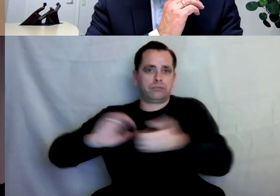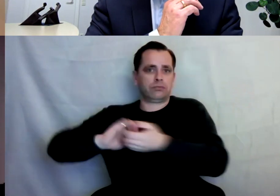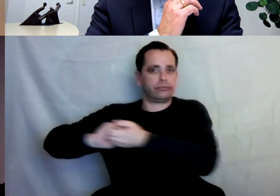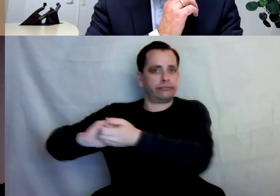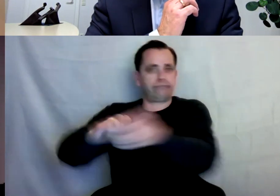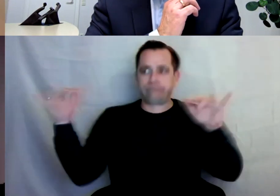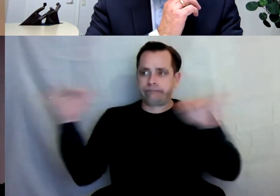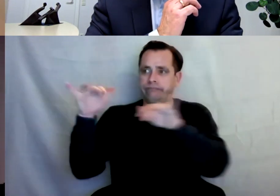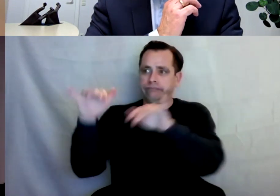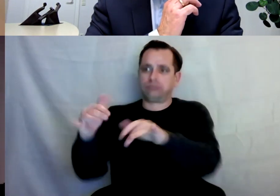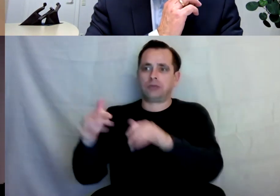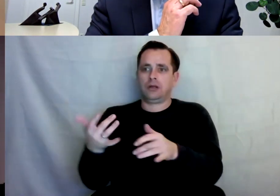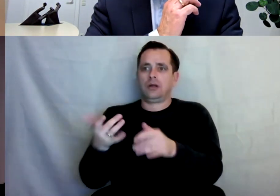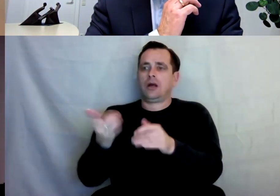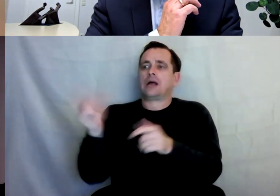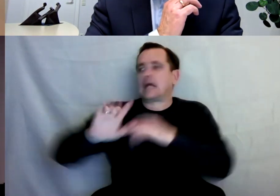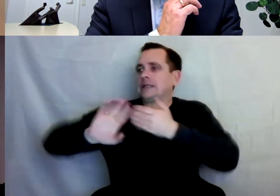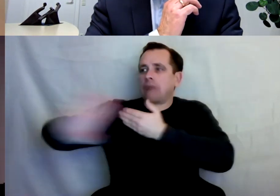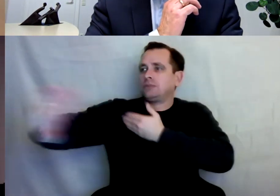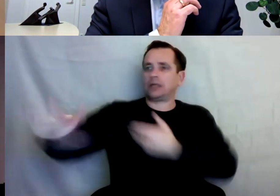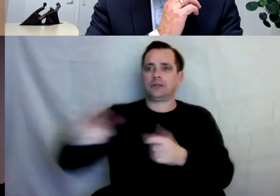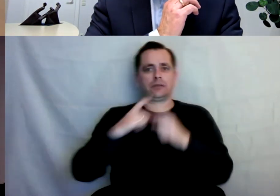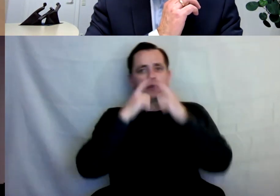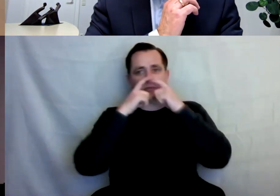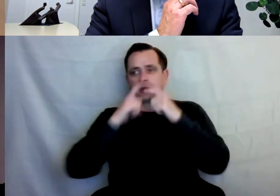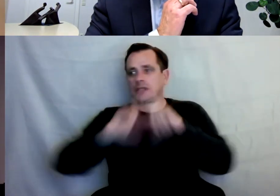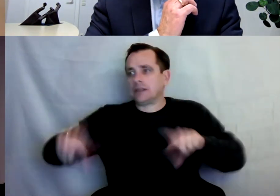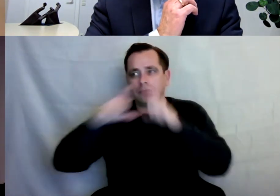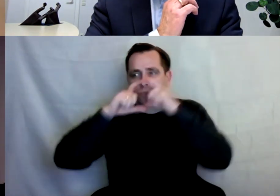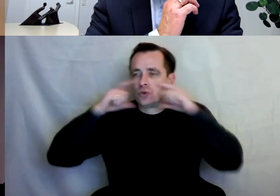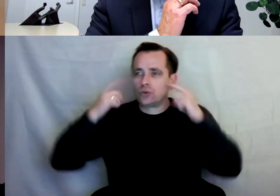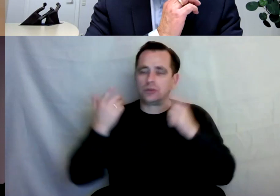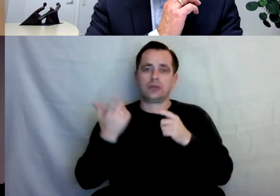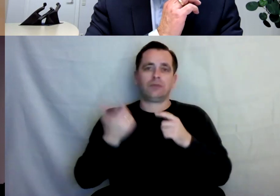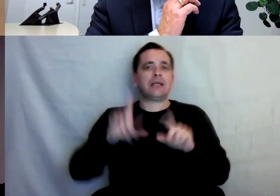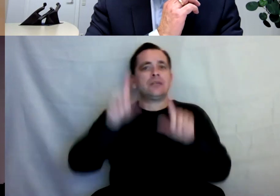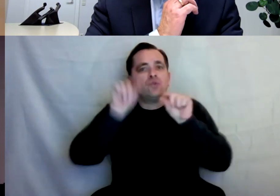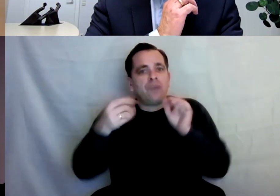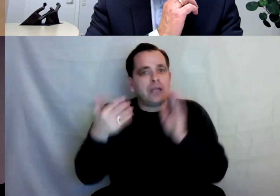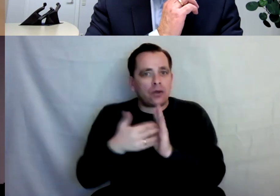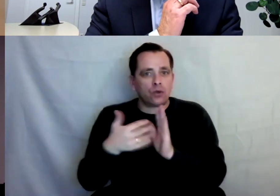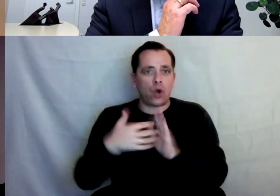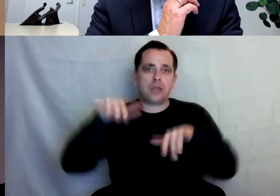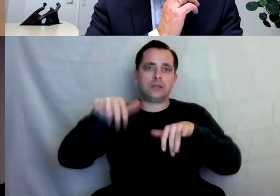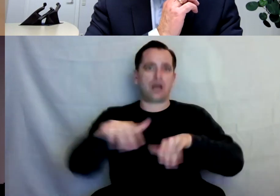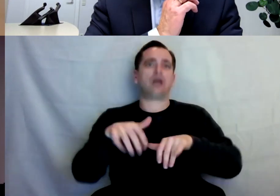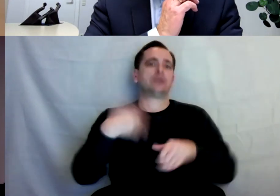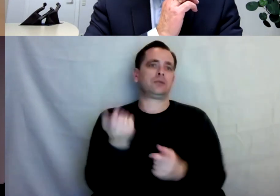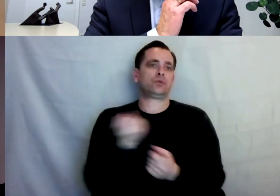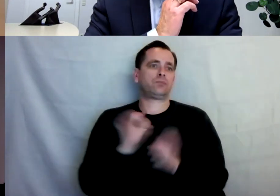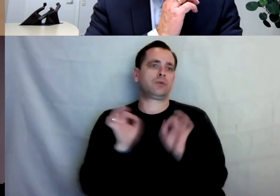der Hygieneregeln. Wenn es nicht kontrolliert wird, dann könnte es sicherlich eine Gefahr werden.